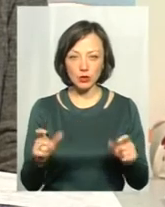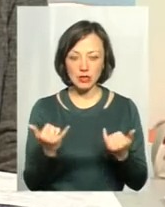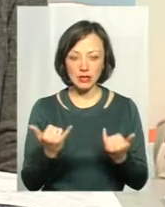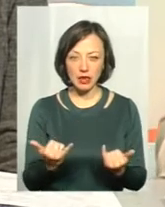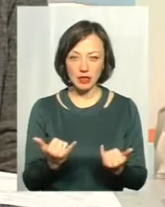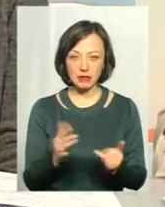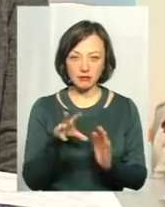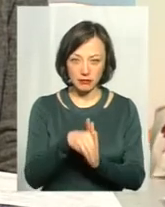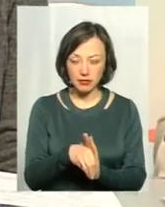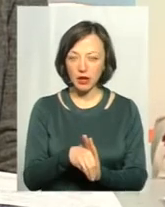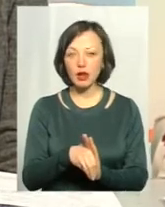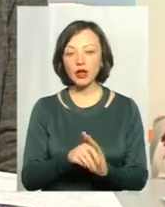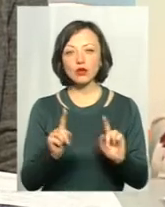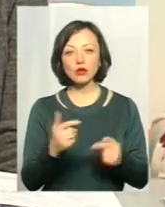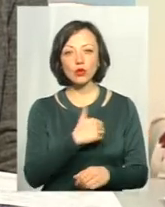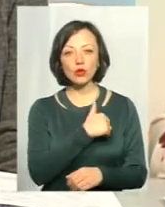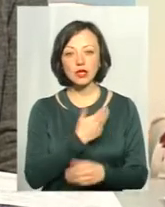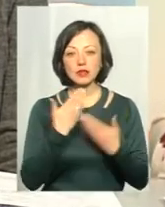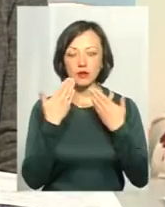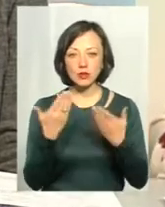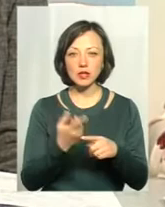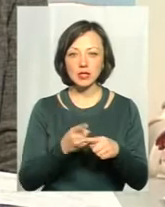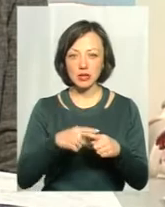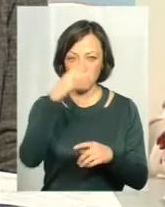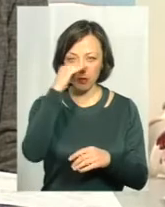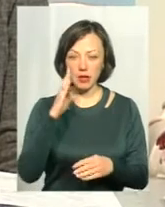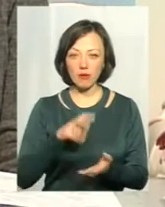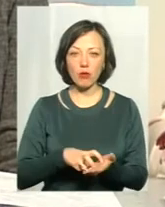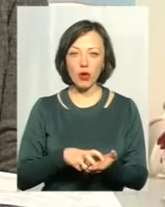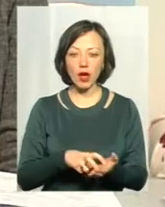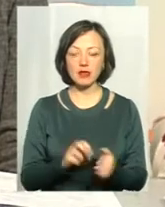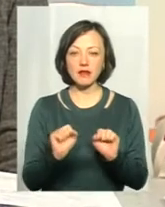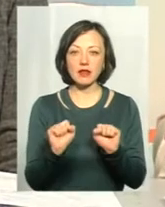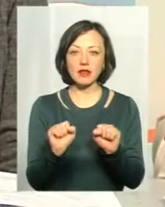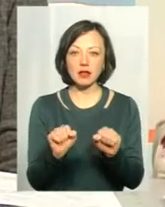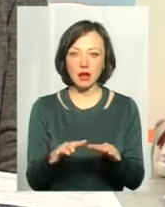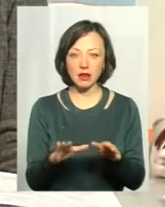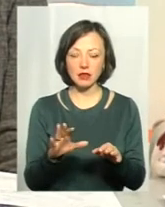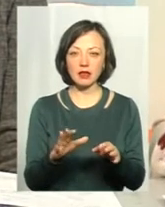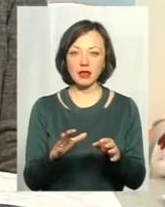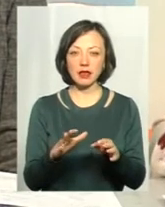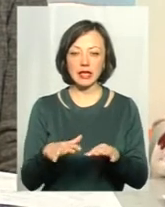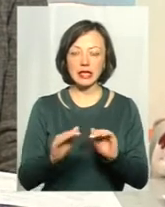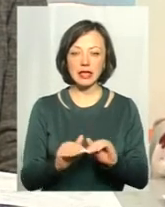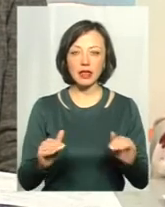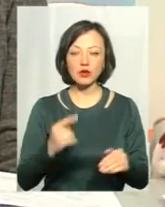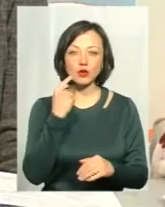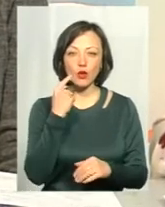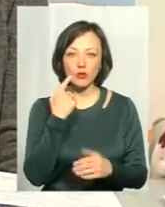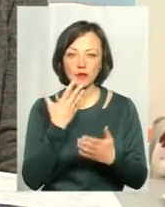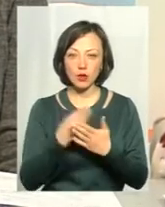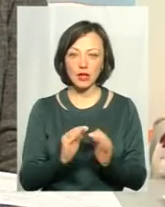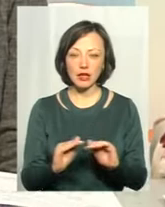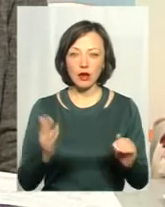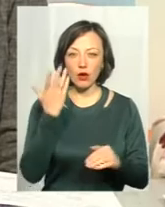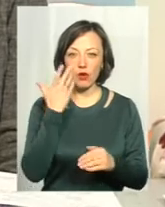зараз перебувають. І дуже би хотілося звернутися до тих батьків, які бояться віддати в соціум дітей, які соромляться своїх дітей. Ви знаєте,